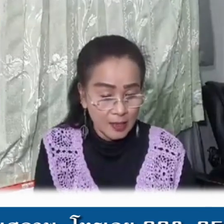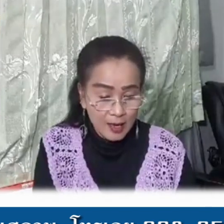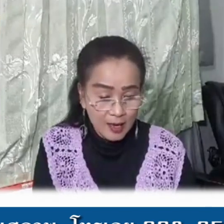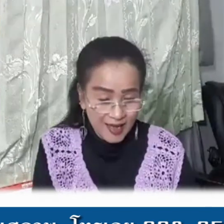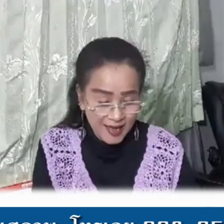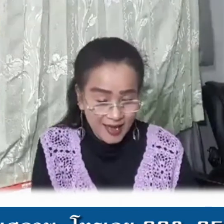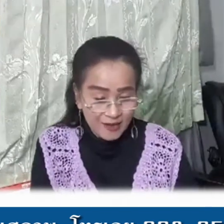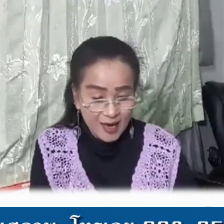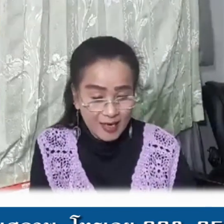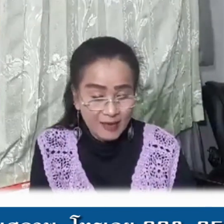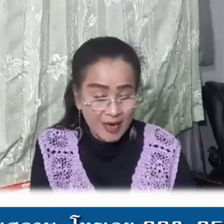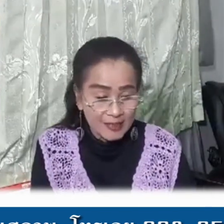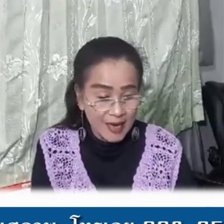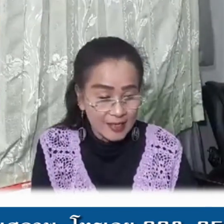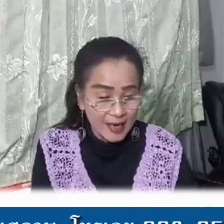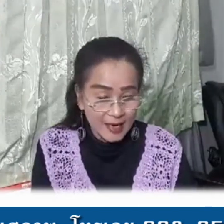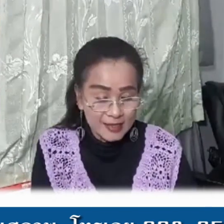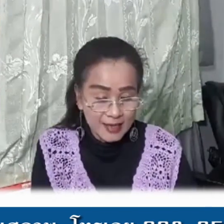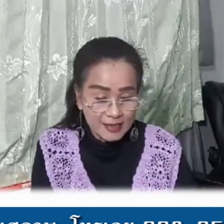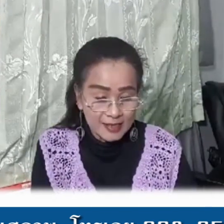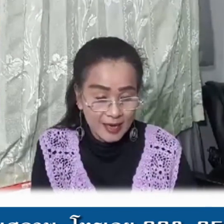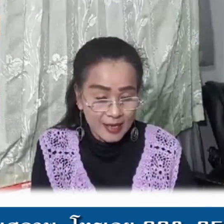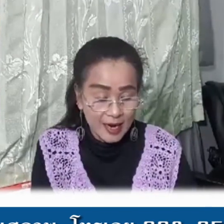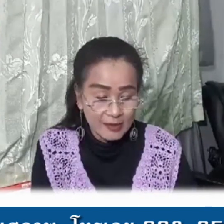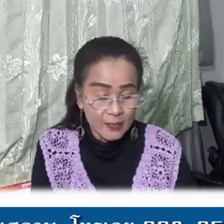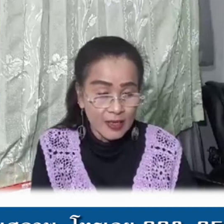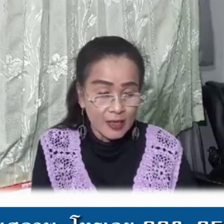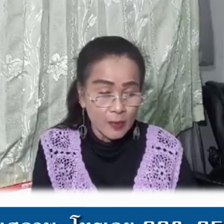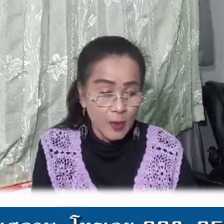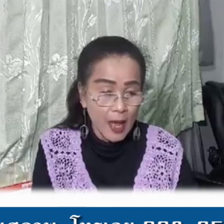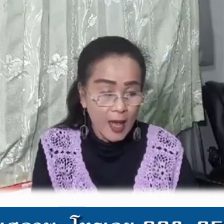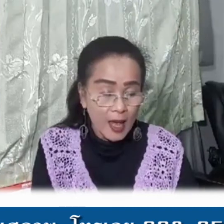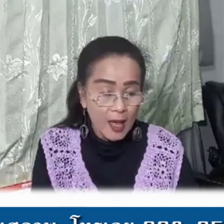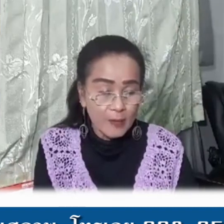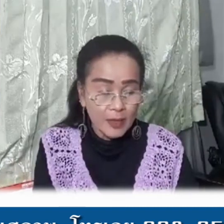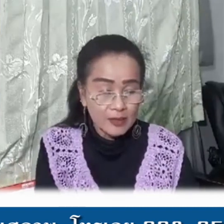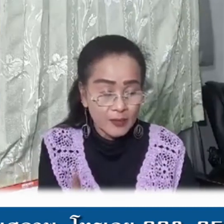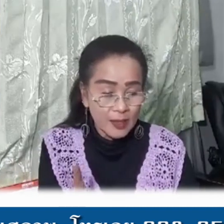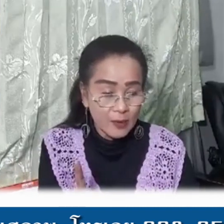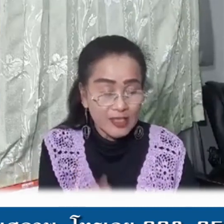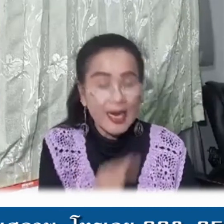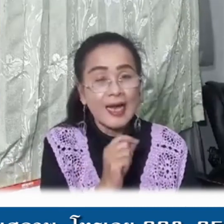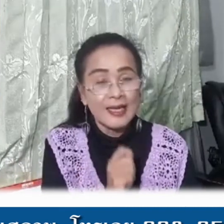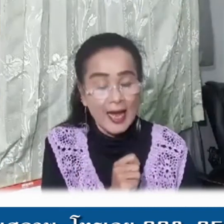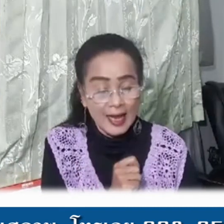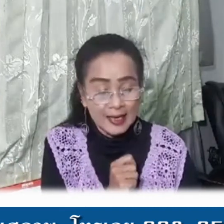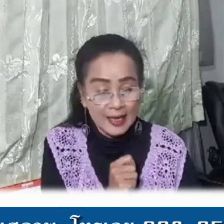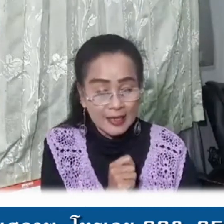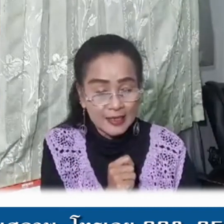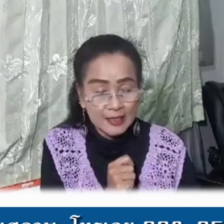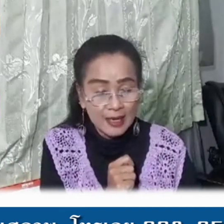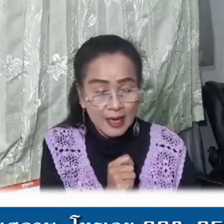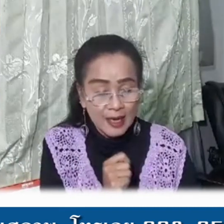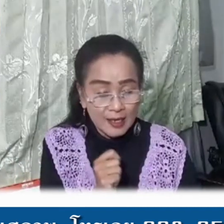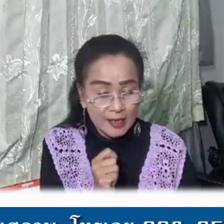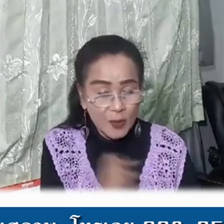แม้กระทั่งบางท่านนะคะในศิระเจนจาคะยังเข้าใจผิดเลยเพราะว่ามันจะมีวัชรกันนิกานะคะซึ่งนพดลกันนิก